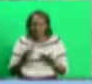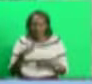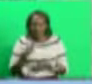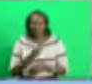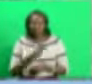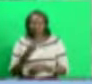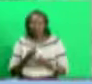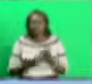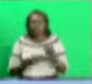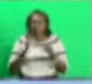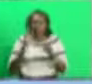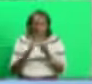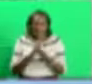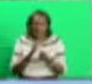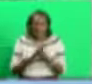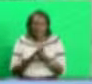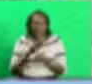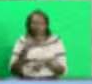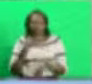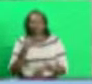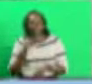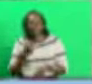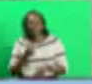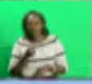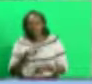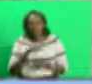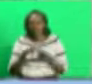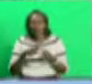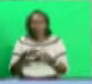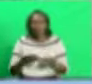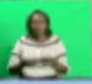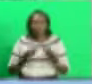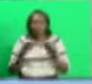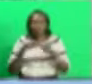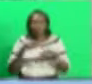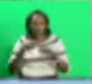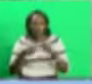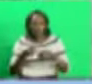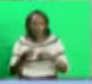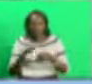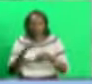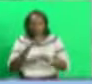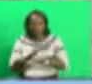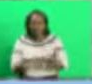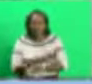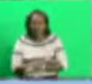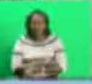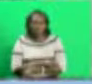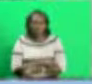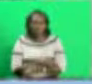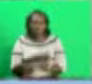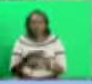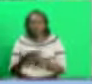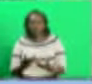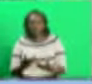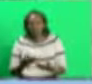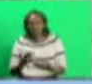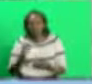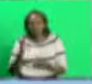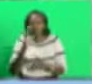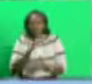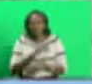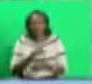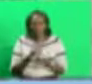Ni wengi ambao wametamaushwa na hali ya kutoweza kuendelea na masomo ama pengine hali ya kutokuwa na ajira, lakini